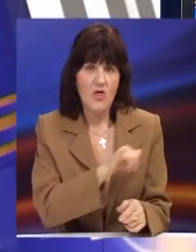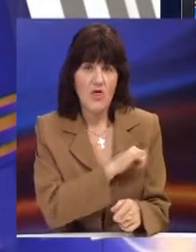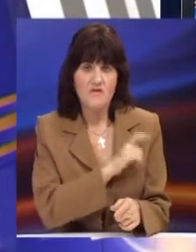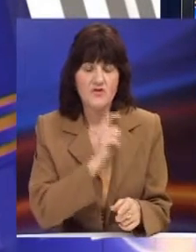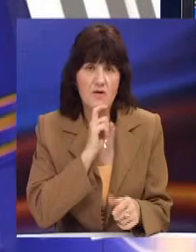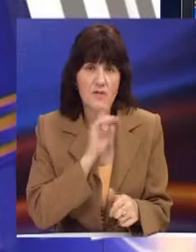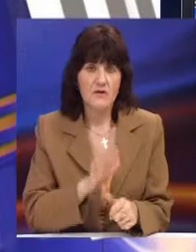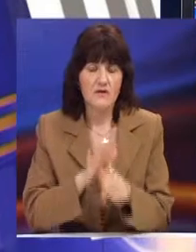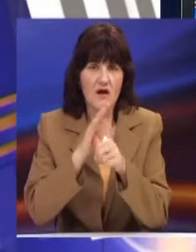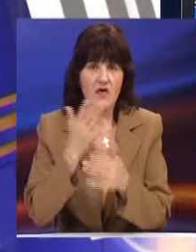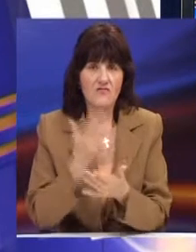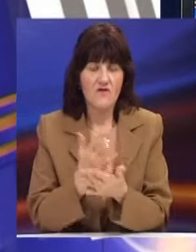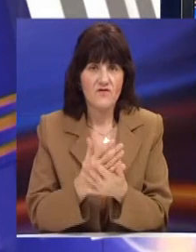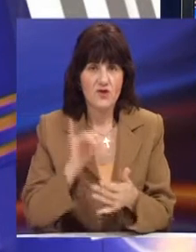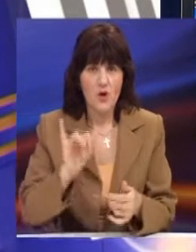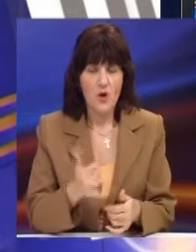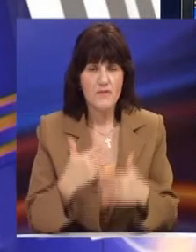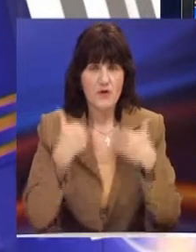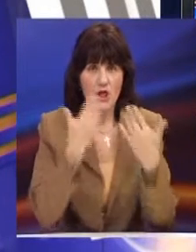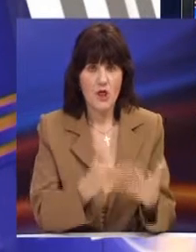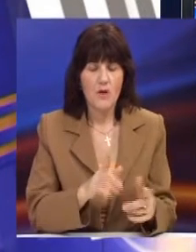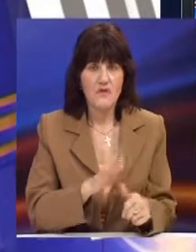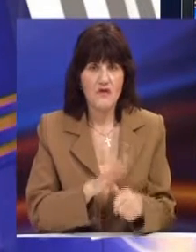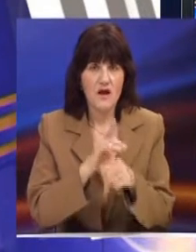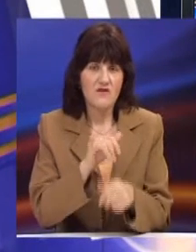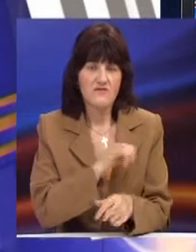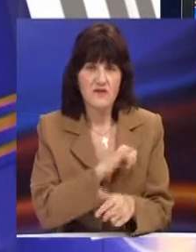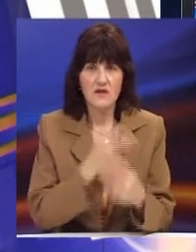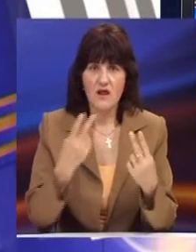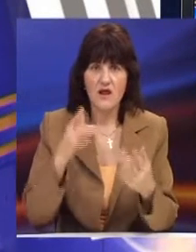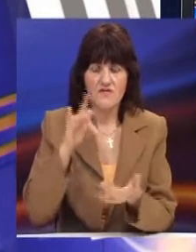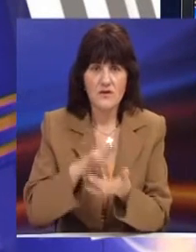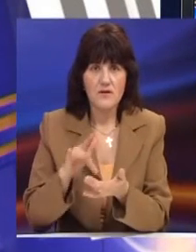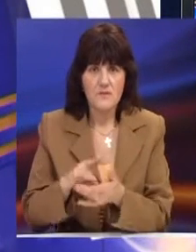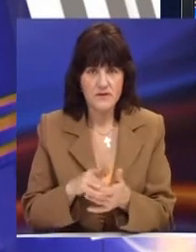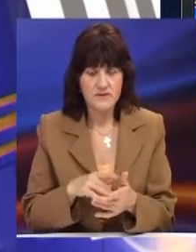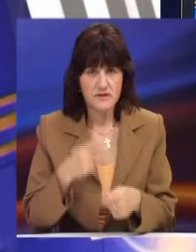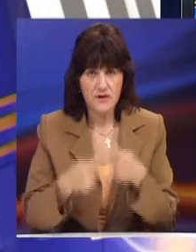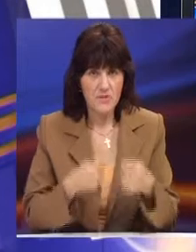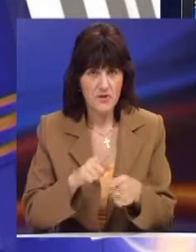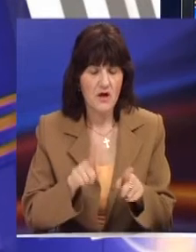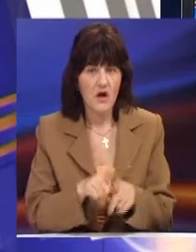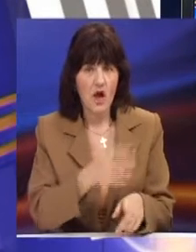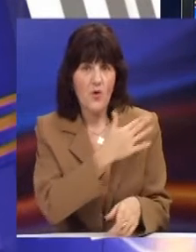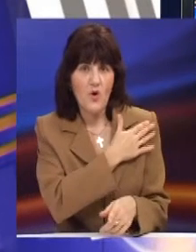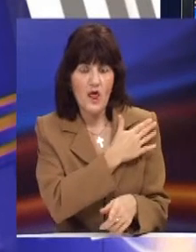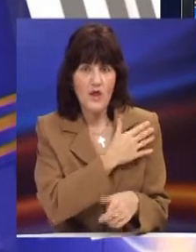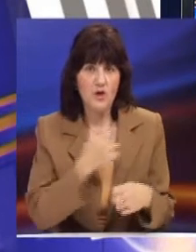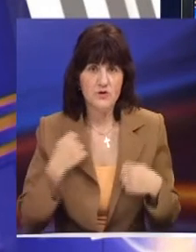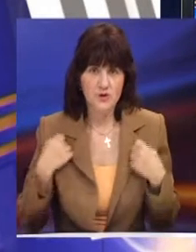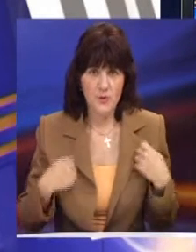Savez vojvođanskih Mađara posle 5 godina ponovo dobija jednu od za njih najznačajnijih političkih funkcija,